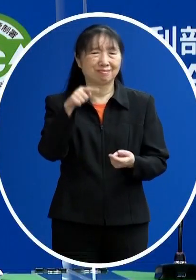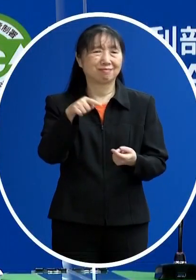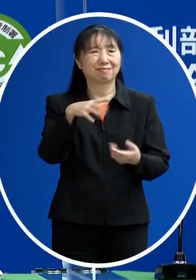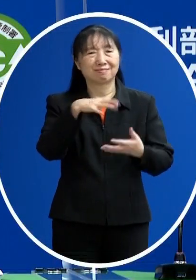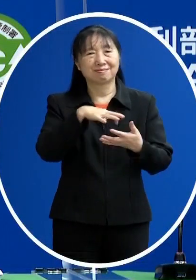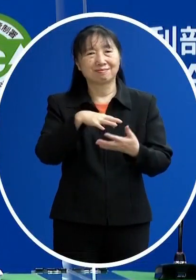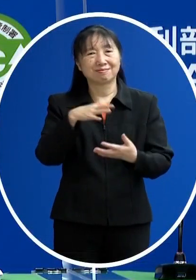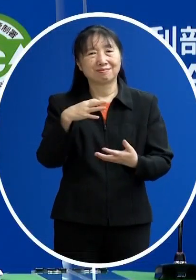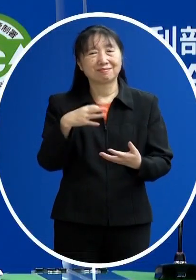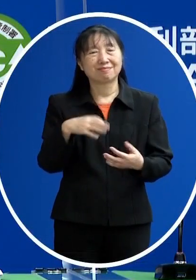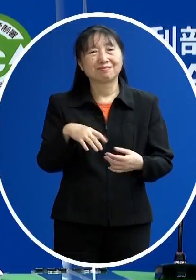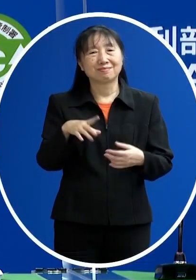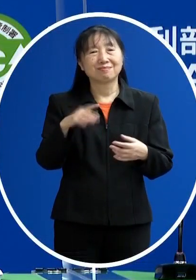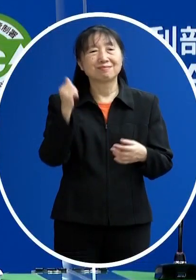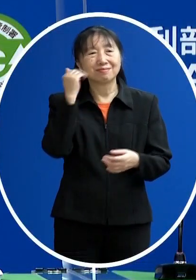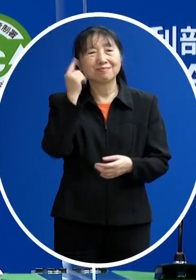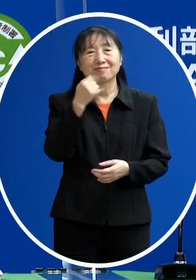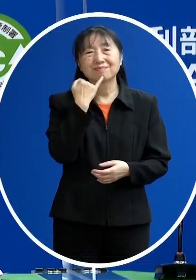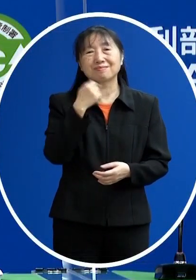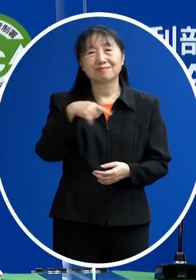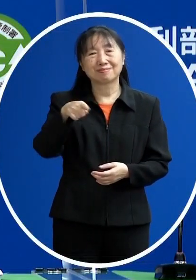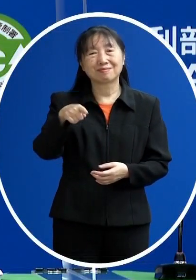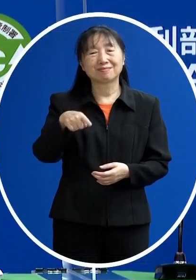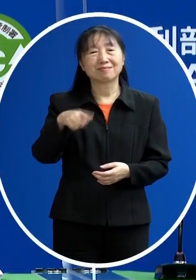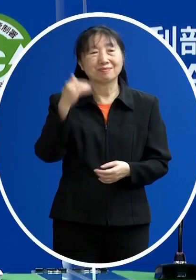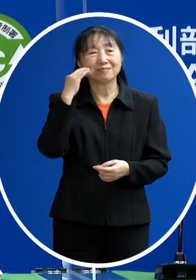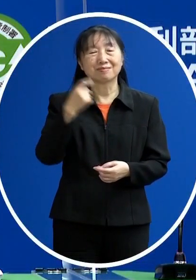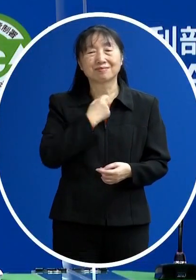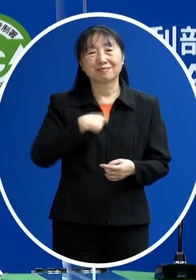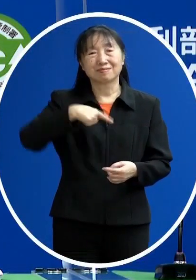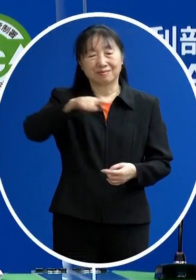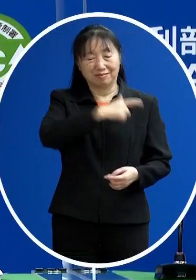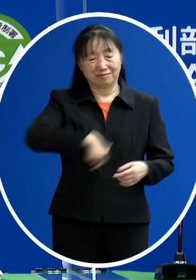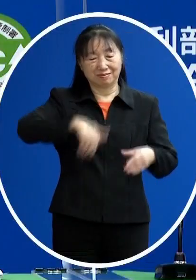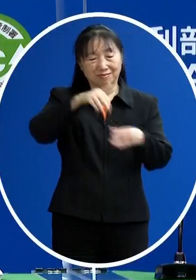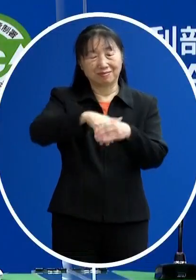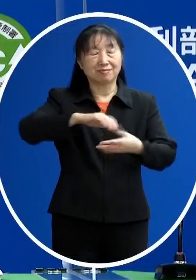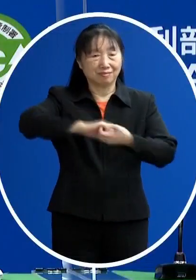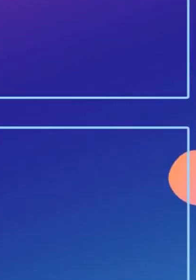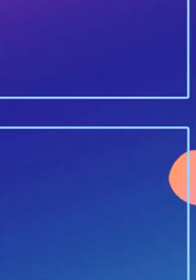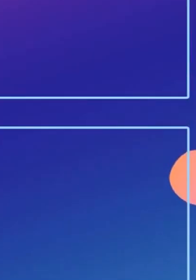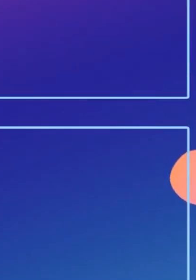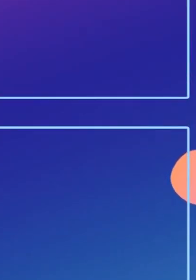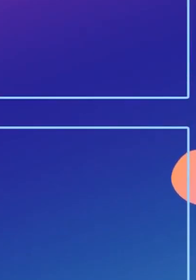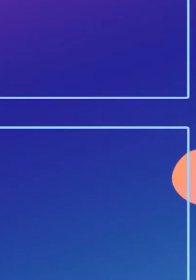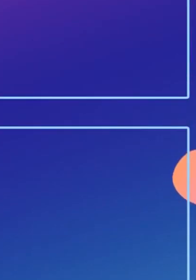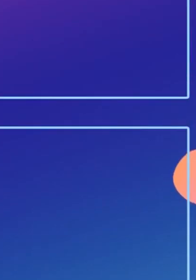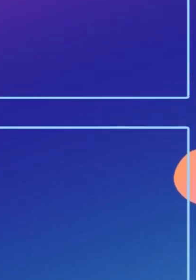过基本上就是说能够选的话就一定会辞嘛，啊，这也没有什么好异议的。